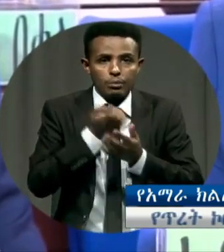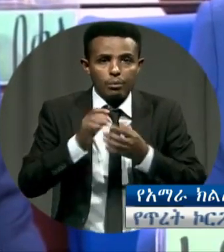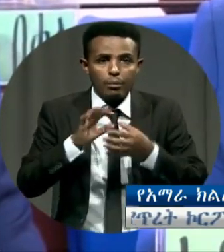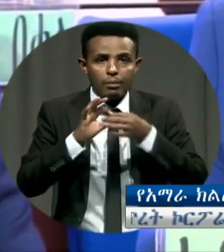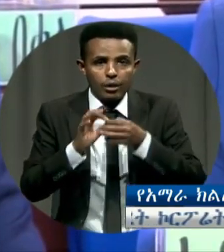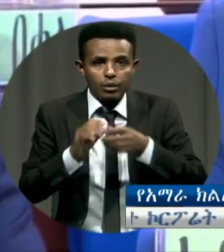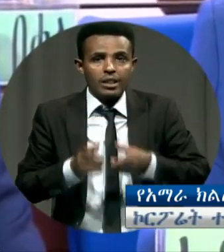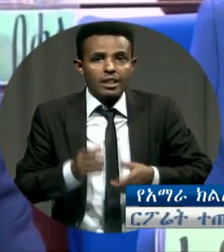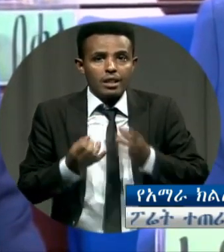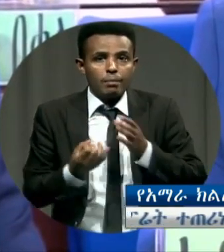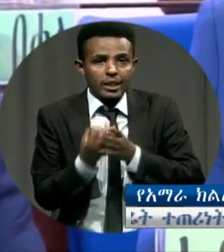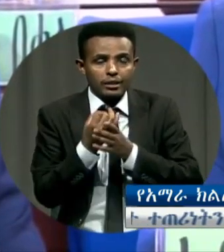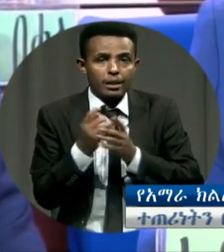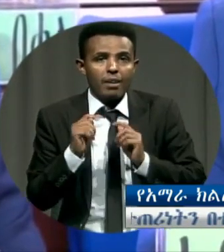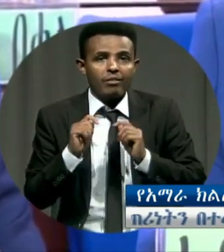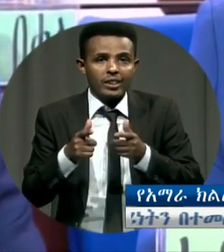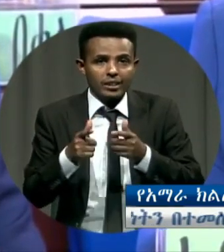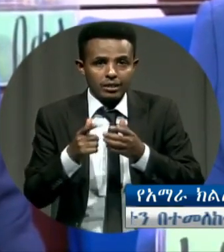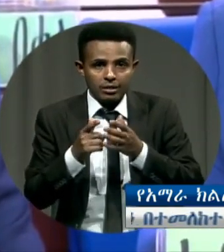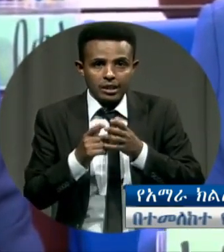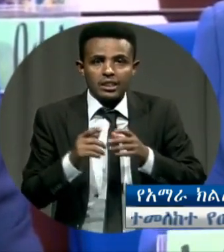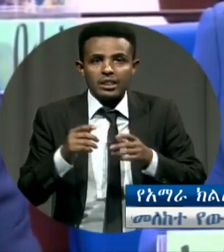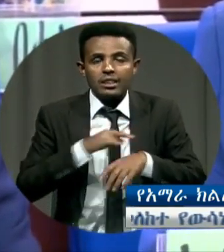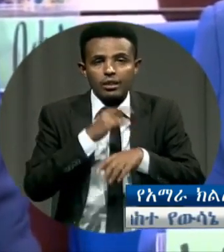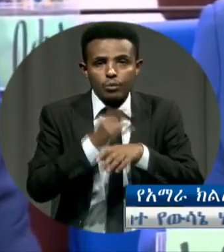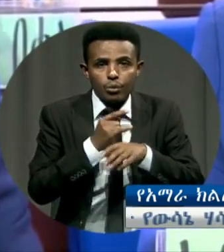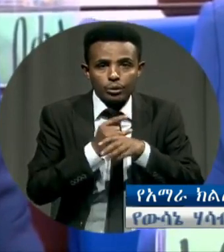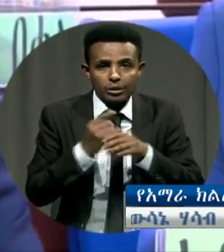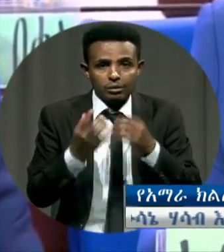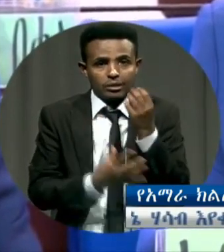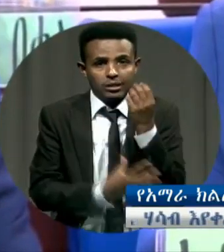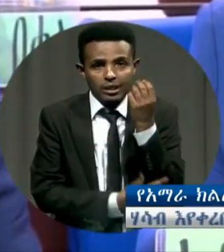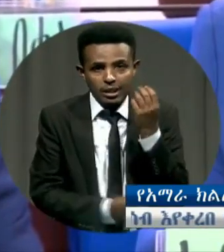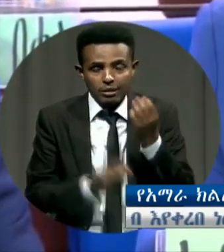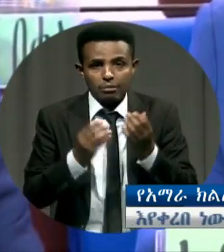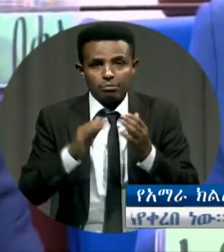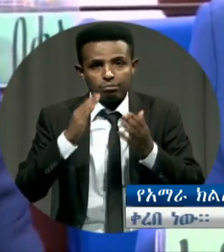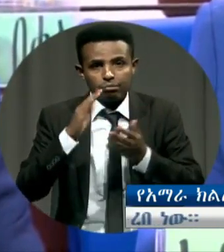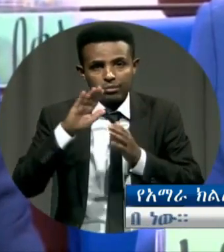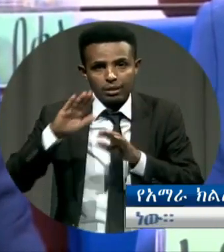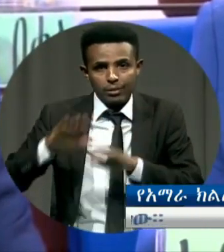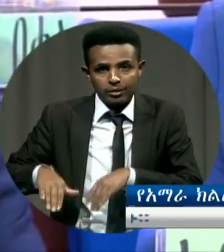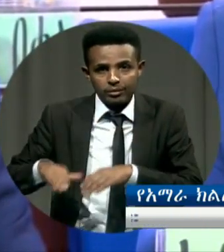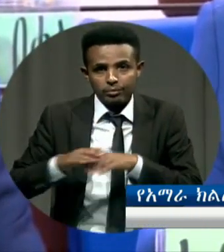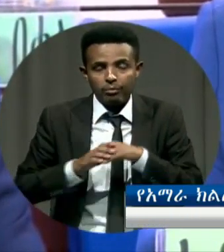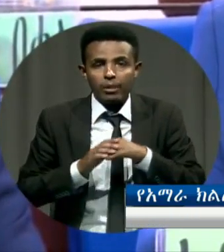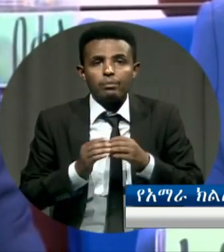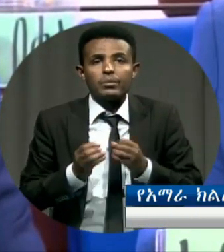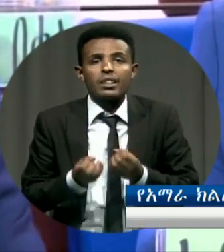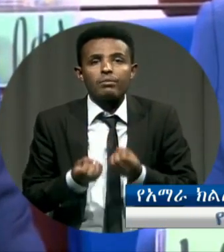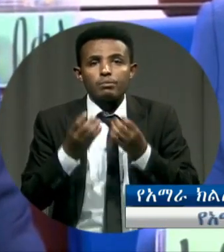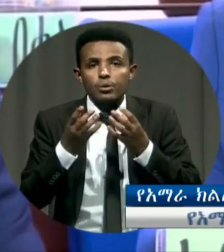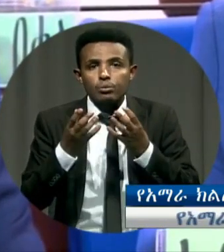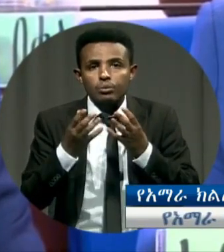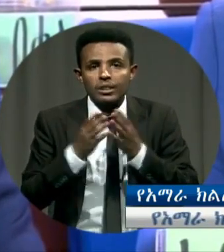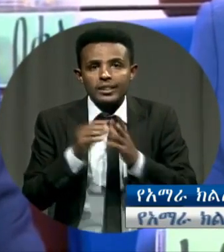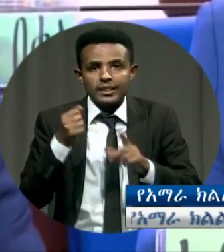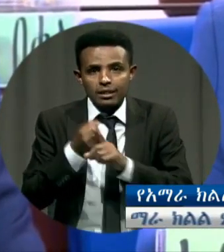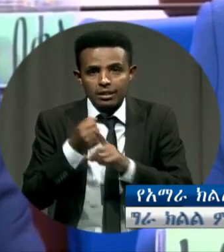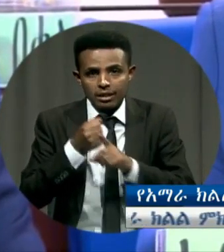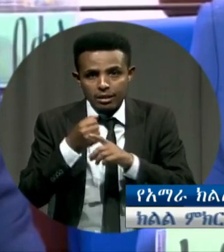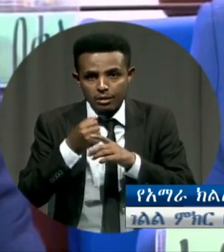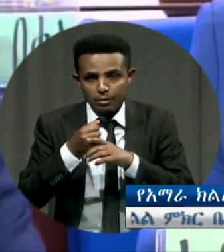በማፋጠን ለሚደረገው የዜጎች ድህነትና ኋላ ቀርነት ለማላቀቅ በሚደረገው ዘርፈ ብዙ ትግል በቀጣይነት